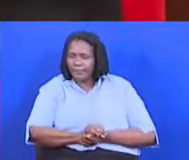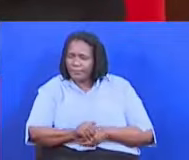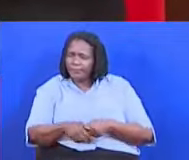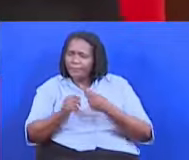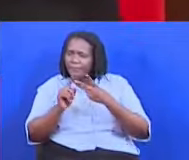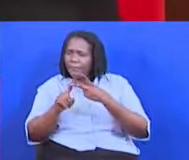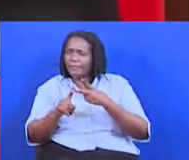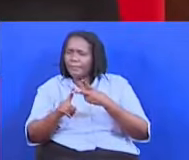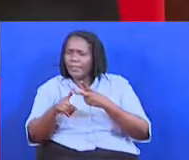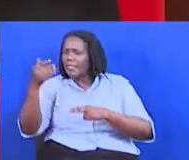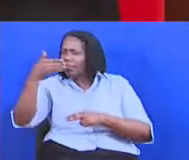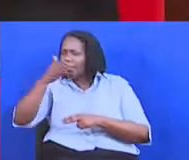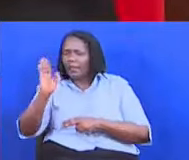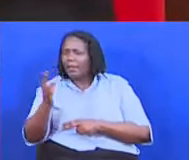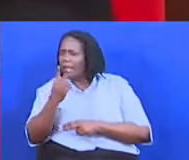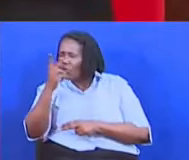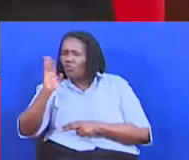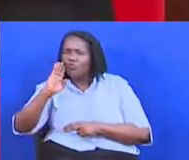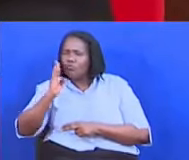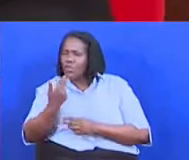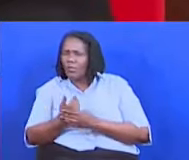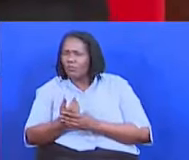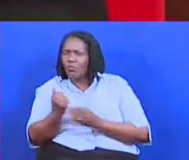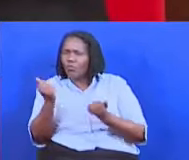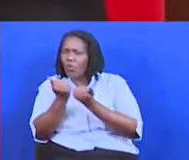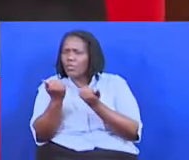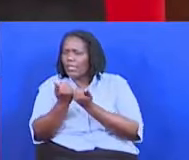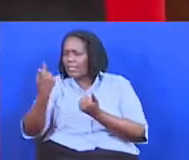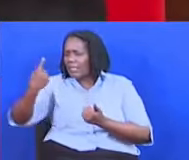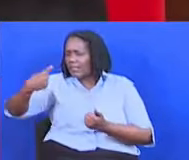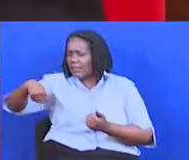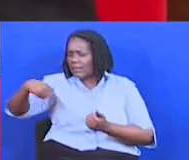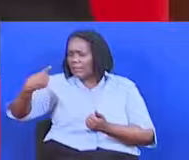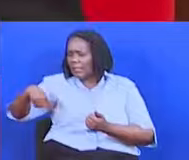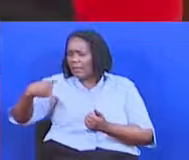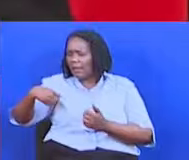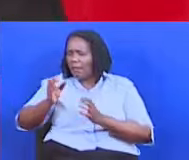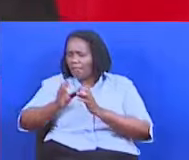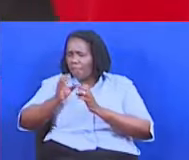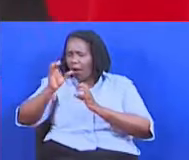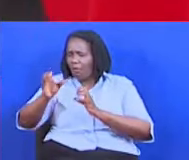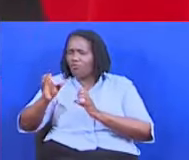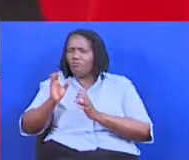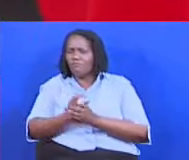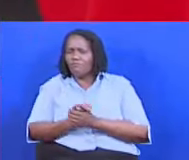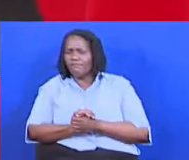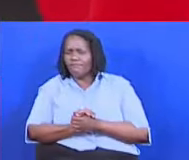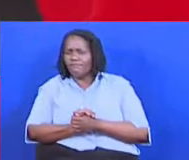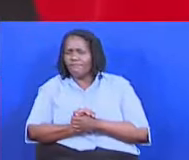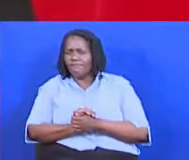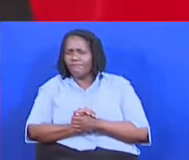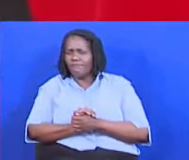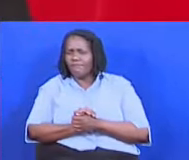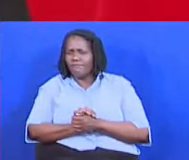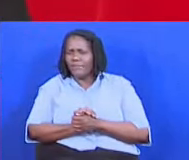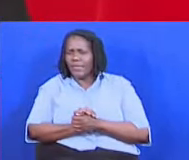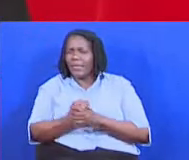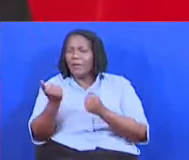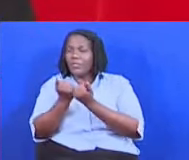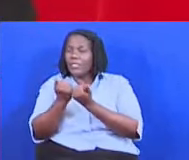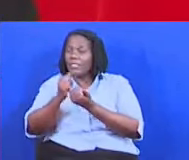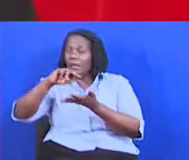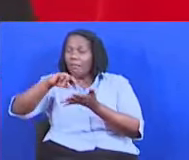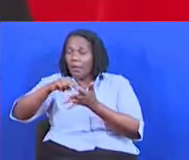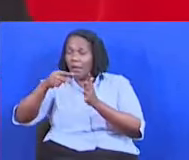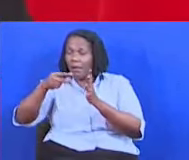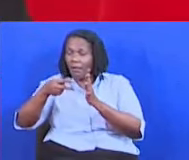haja ya kuja na mpango maalum wa kisera na kimkakati ili pamoja na ikiwa ni pamoja na kutenga maeneo